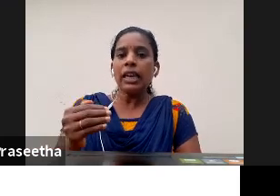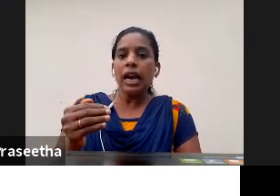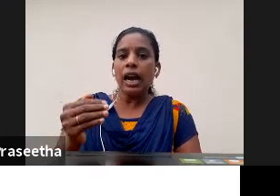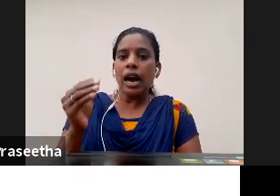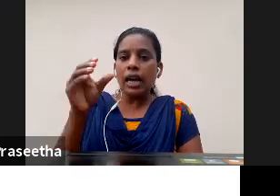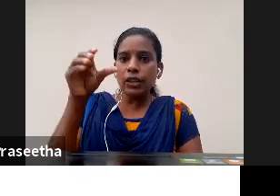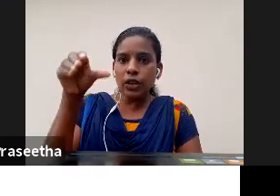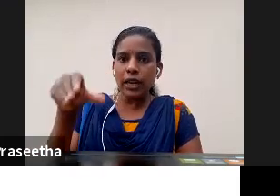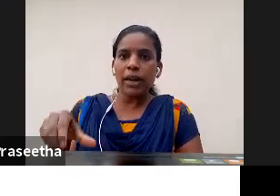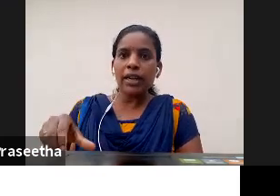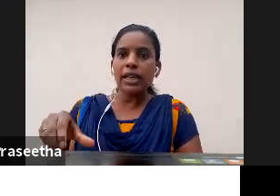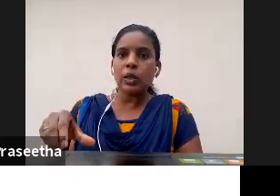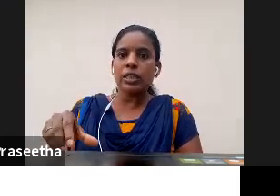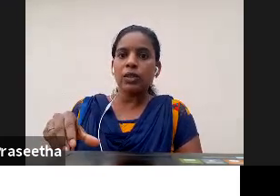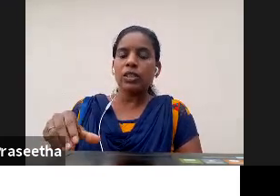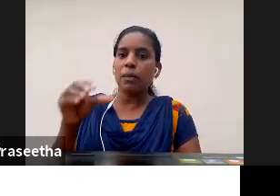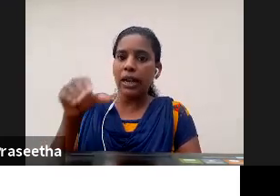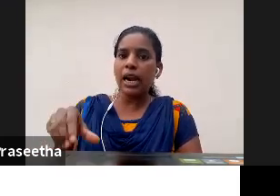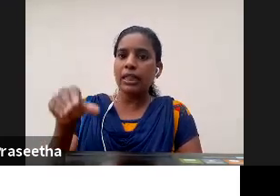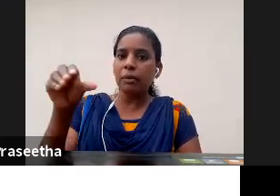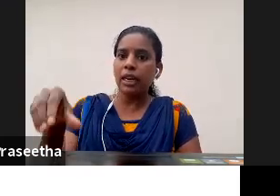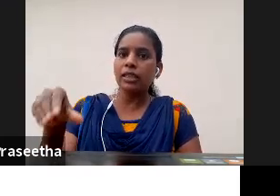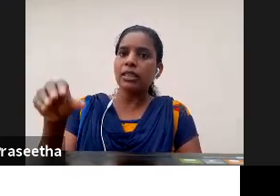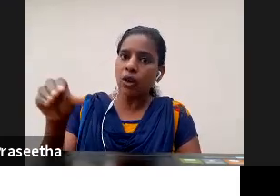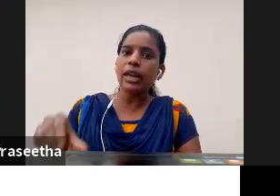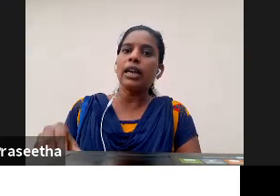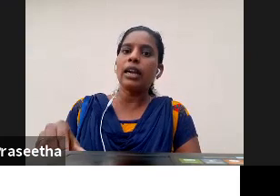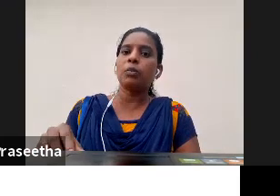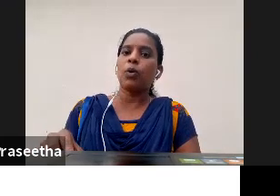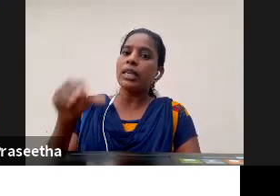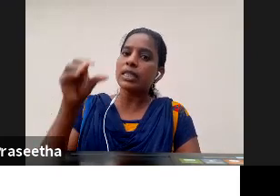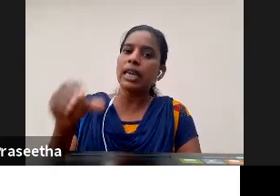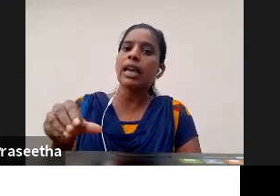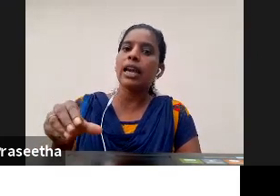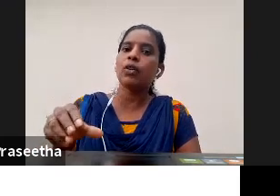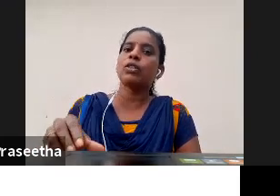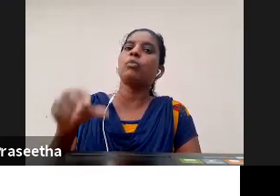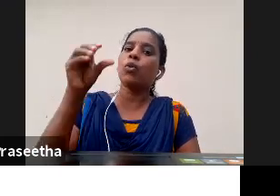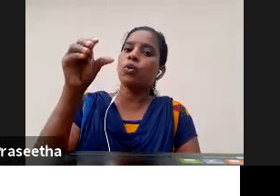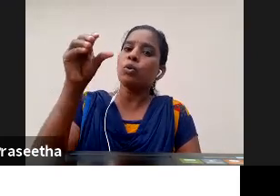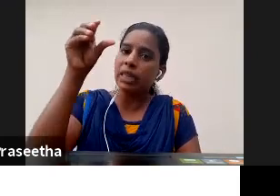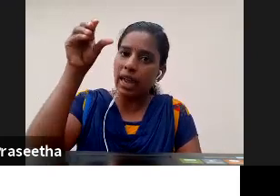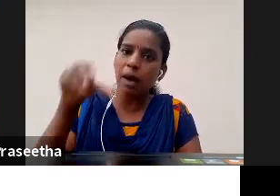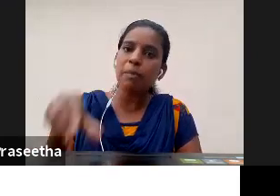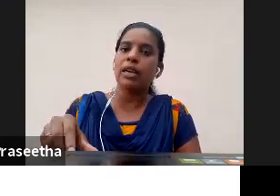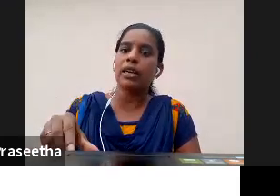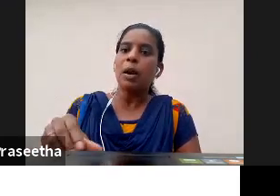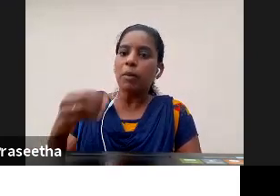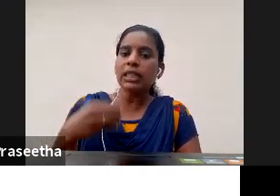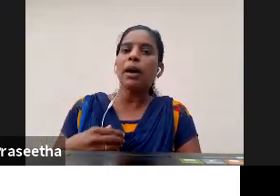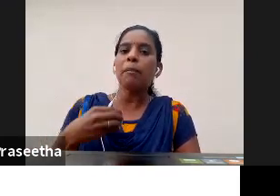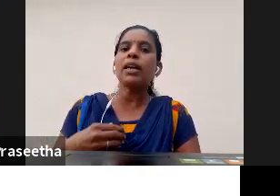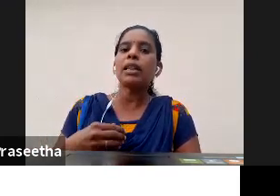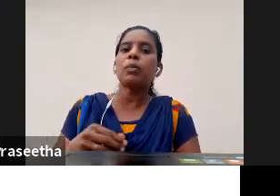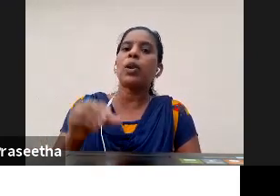ഇനി അതിന്റെ ഒരു ഗ്രാമാറ്റിക്കൽ സ്ട്രക്ചർ എന്ന് വെച്ചാല് മലയാളത്തിനും ഇംഗ്ലീഷിനും ഒക്കെ ഉള്ളത് പോലെ സൈൻ ലാംഗ്വേജിനും ഒരു ഗ്രാമർ ഉണ്ട്.